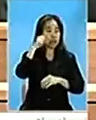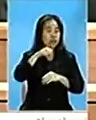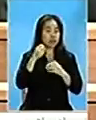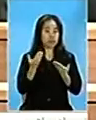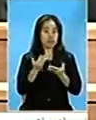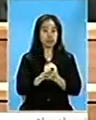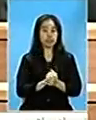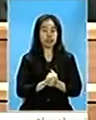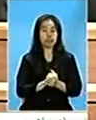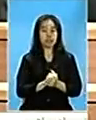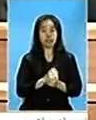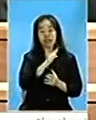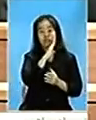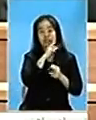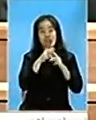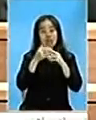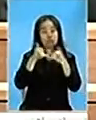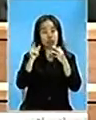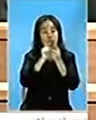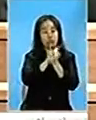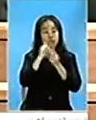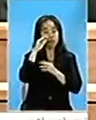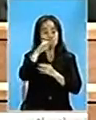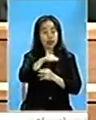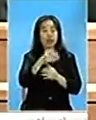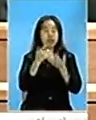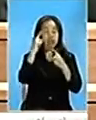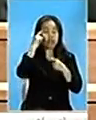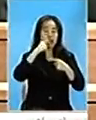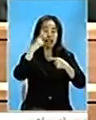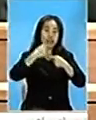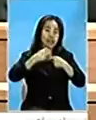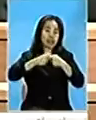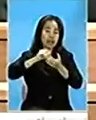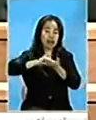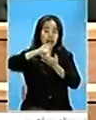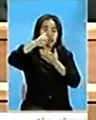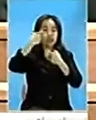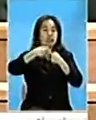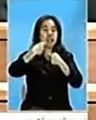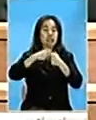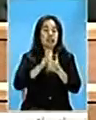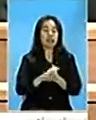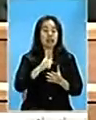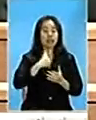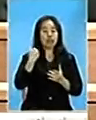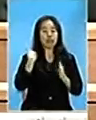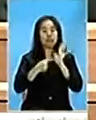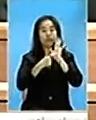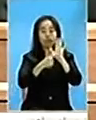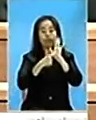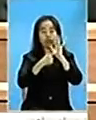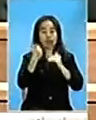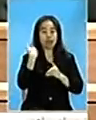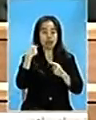ถ้าเราปล่อยให้สังคมเป็นไปเช่นนั้นก็คงยากครับ ผมเห็นด้วยอย่างยิ่งที่ท่านได้วางพันธกิ